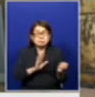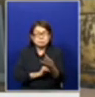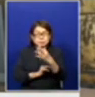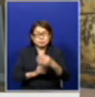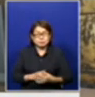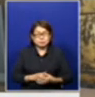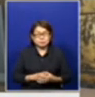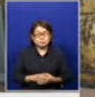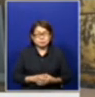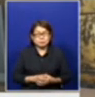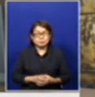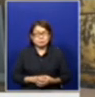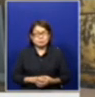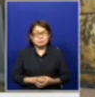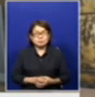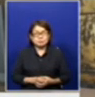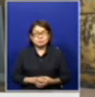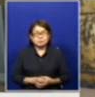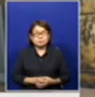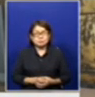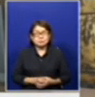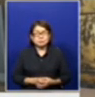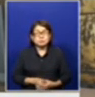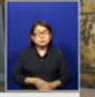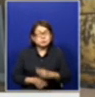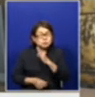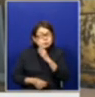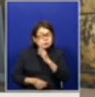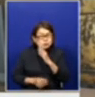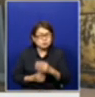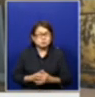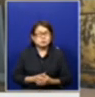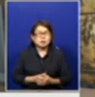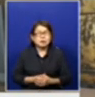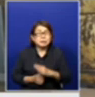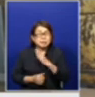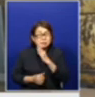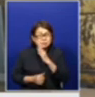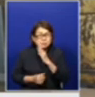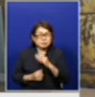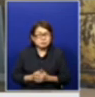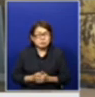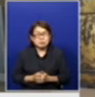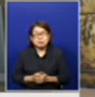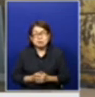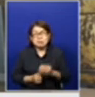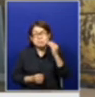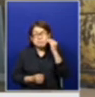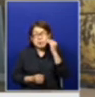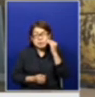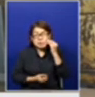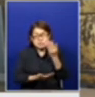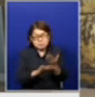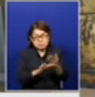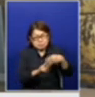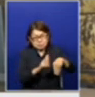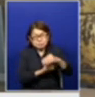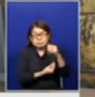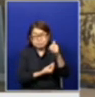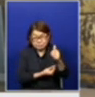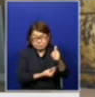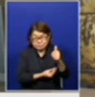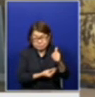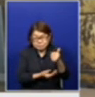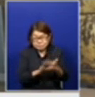ถ้าเกิดว่าบ้านที่พอมีอันจะกินนะครับก็พอจะซื้อคอมพิวเต